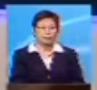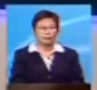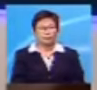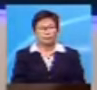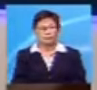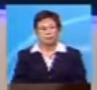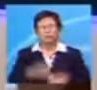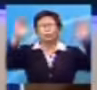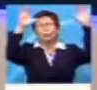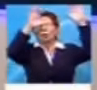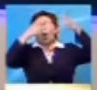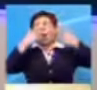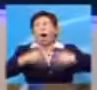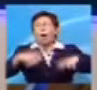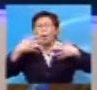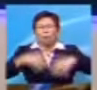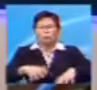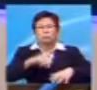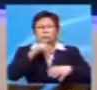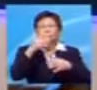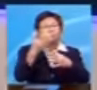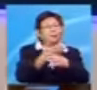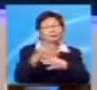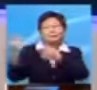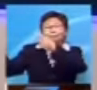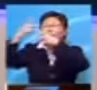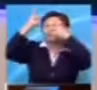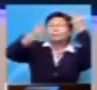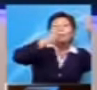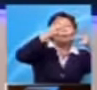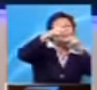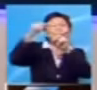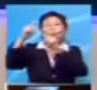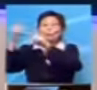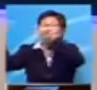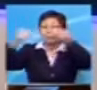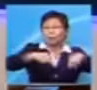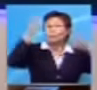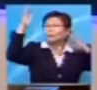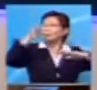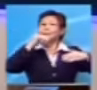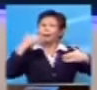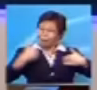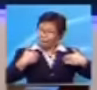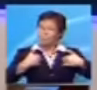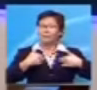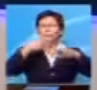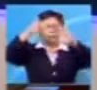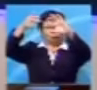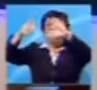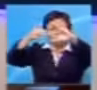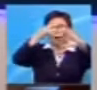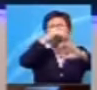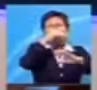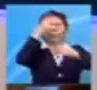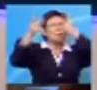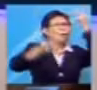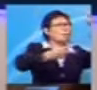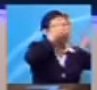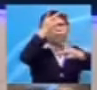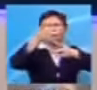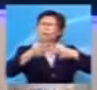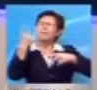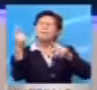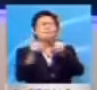air cuaca panas tidak menjejas kedatangan pelancong ke negara ini jauan di Melaka mendapati aktiviti pelancongan